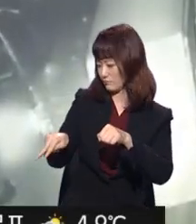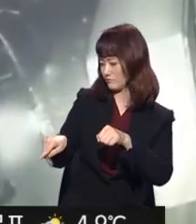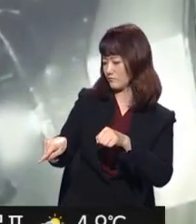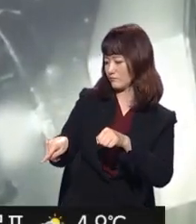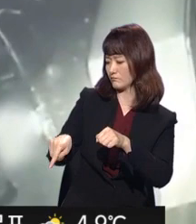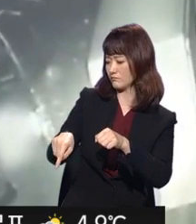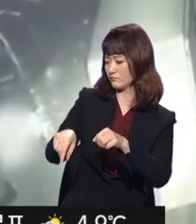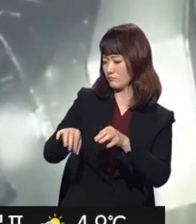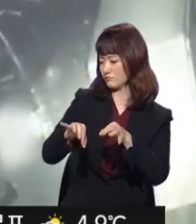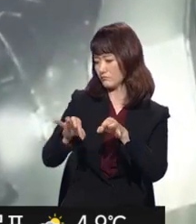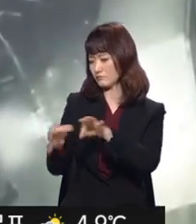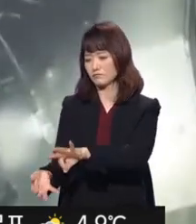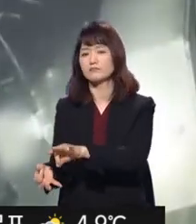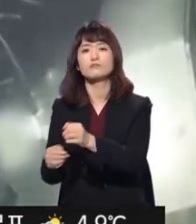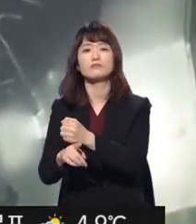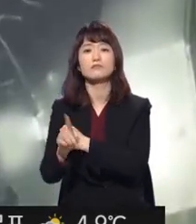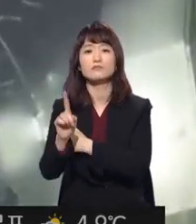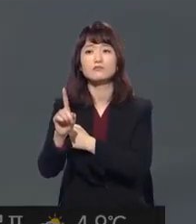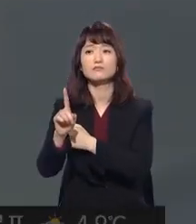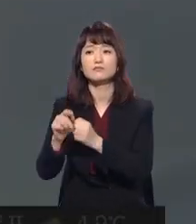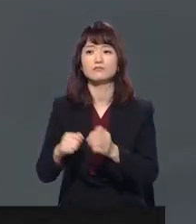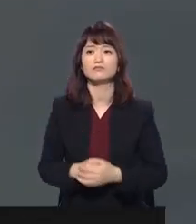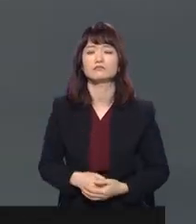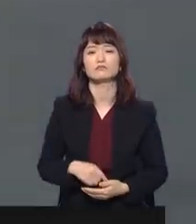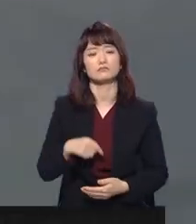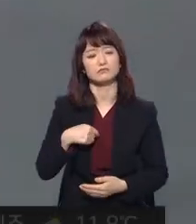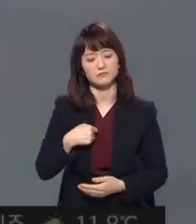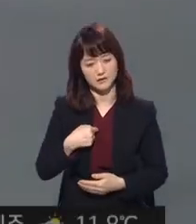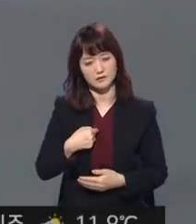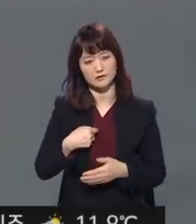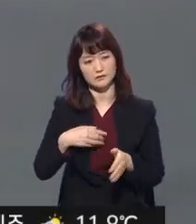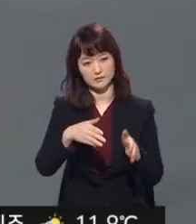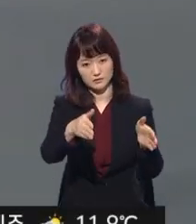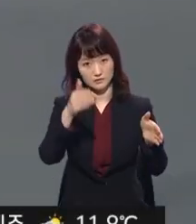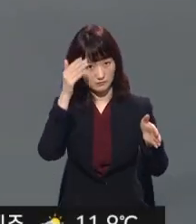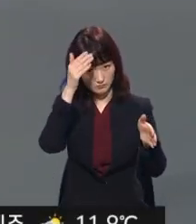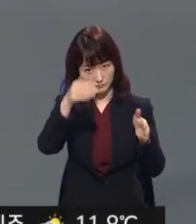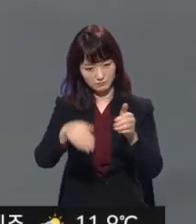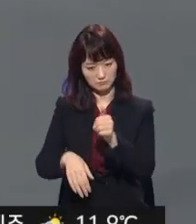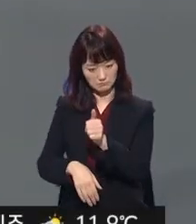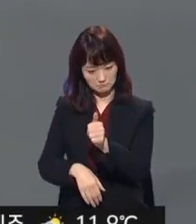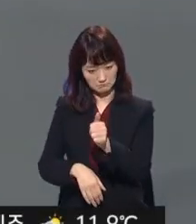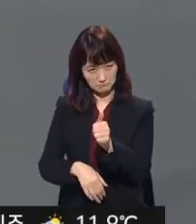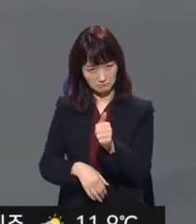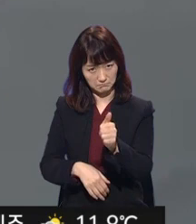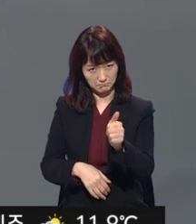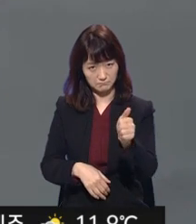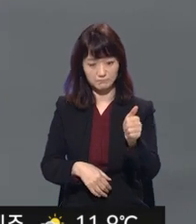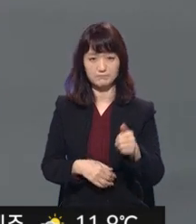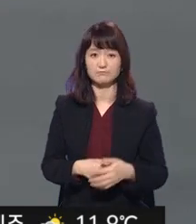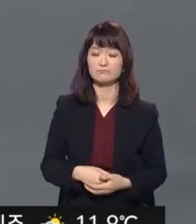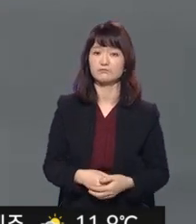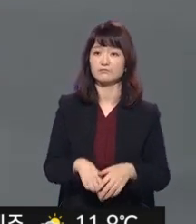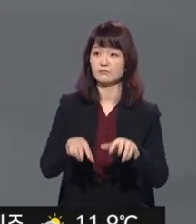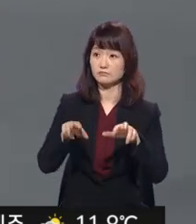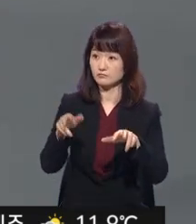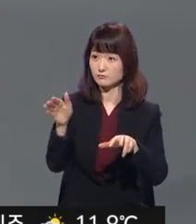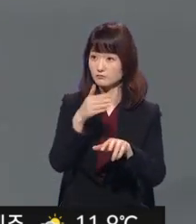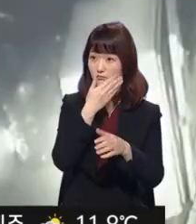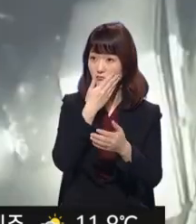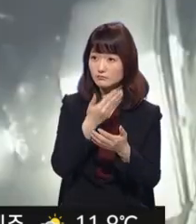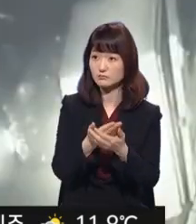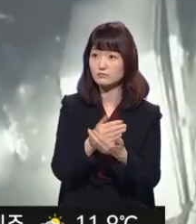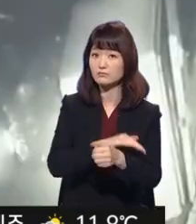왜 쓰러져 있지 하더니 하면서 또 자기 가던 길을 총총 걸어갑니다 자 백 변호사님 지금부터가 중요합니다